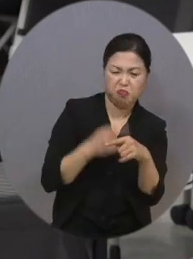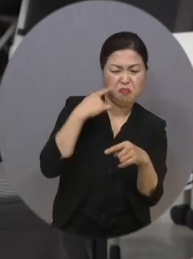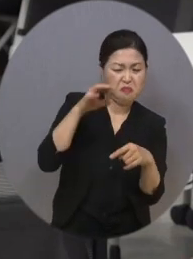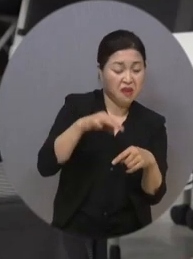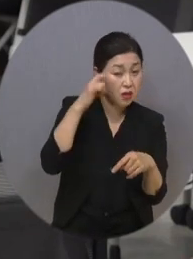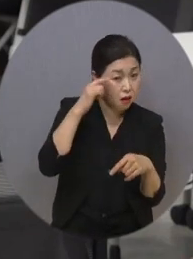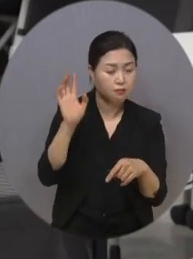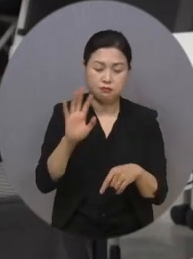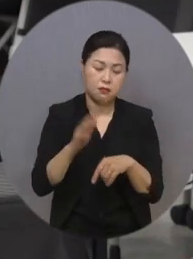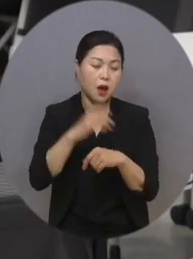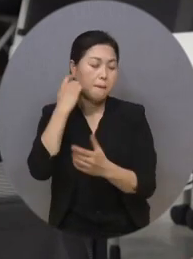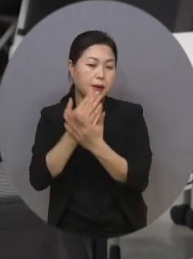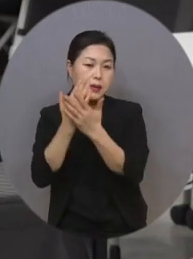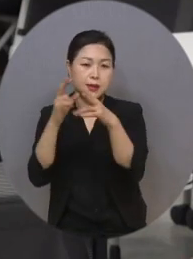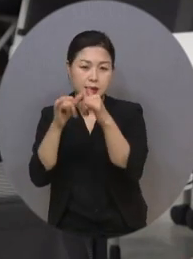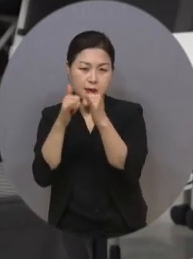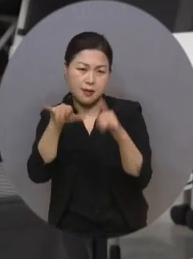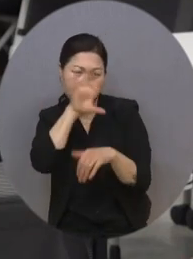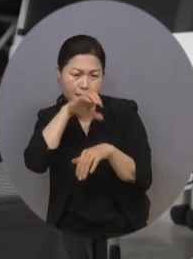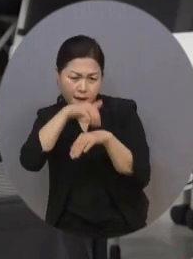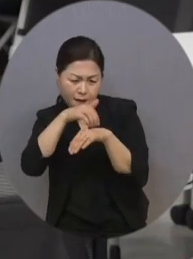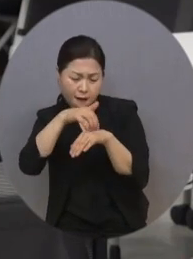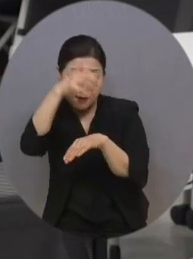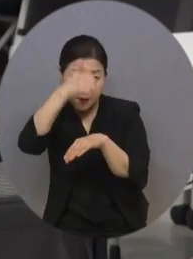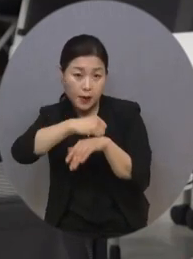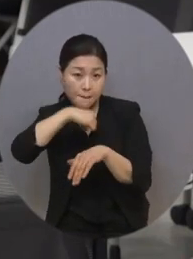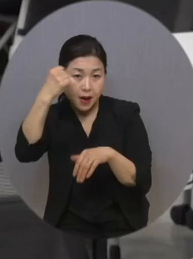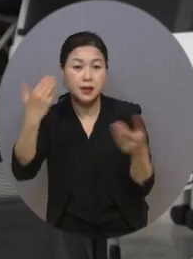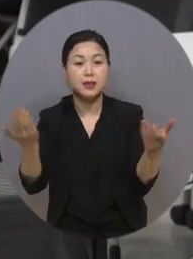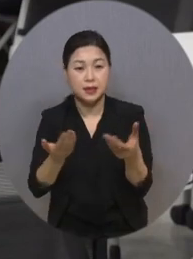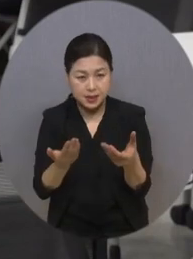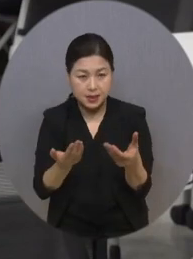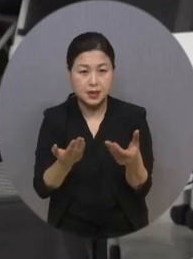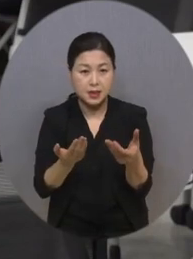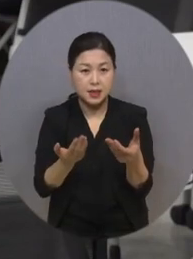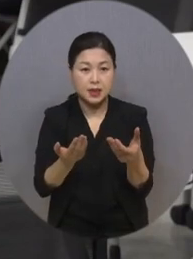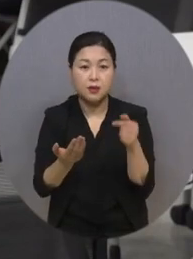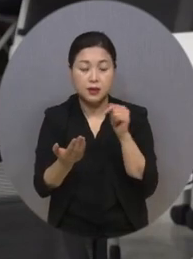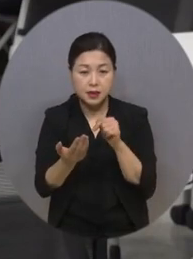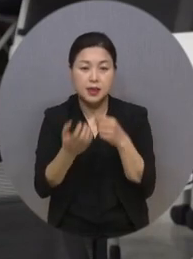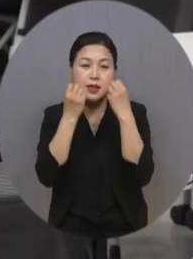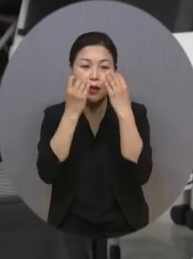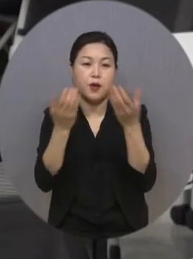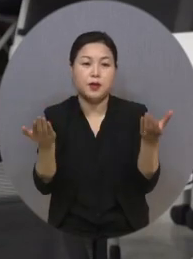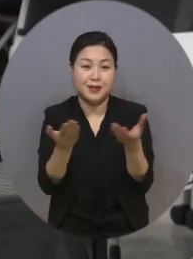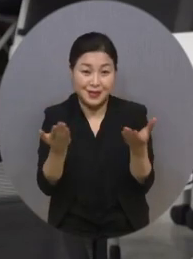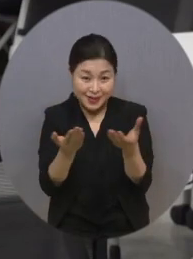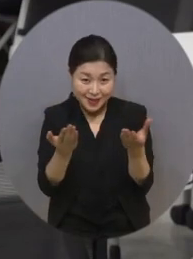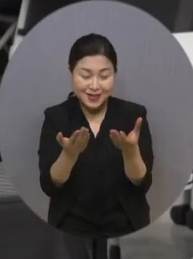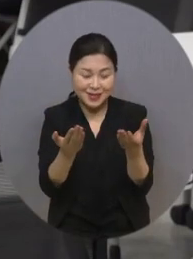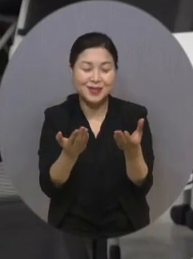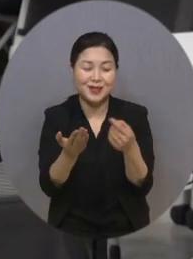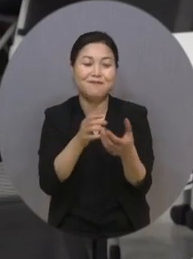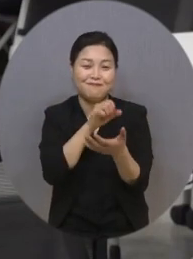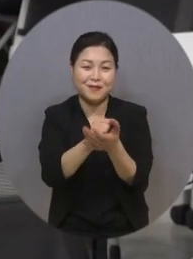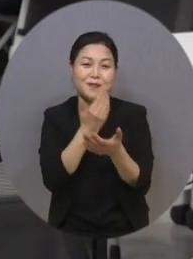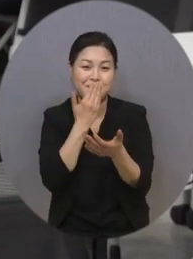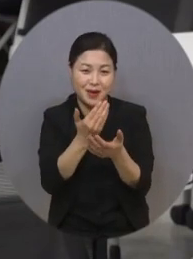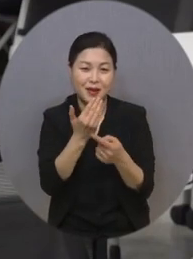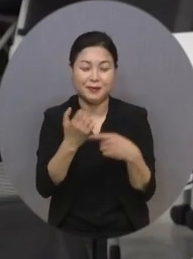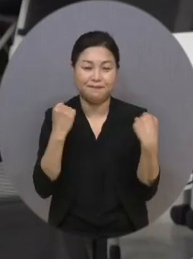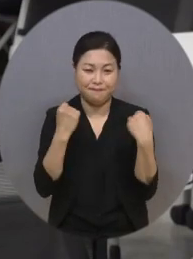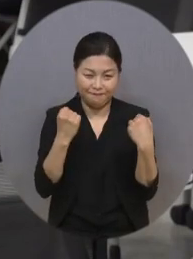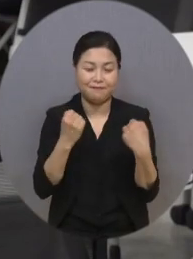발달장애인에게는 수많은 연습을 통해 얻어지는 일, 직업, 또 하나의 직업군이 자리잡게 된 성과를